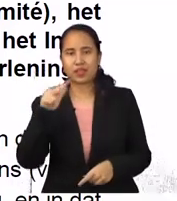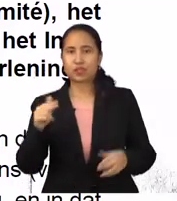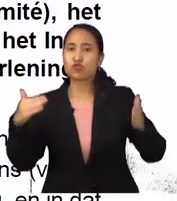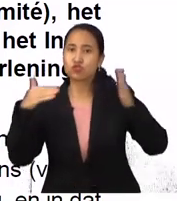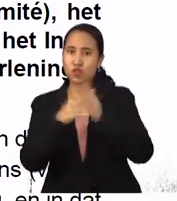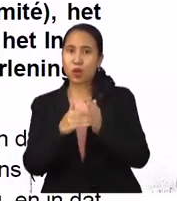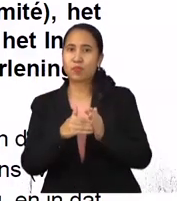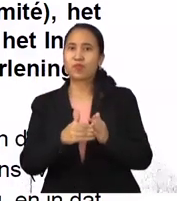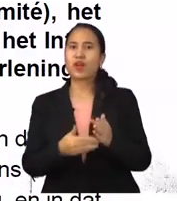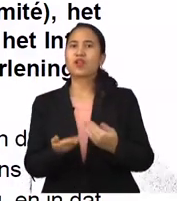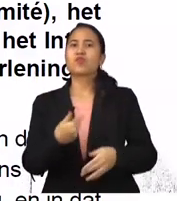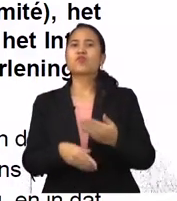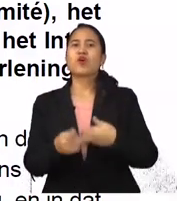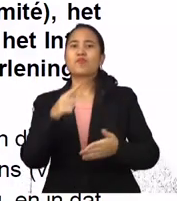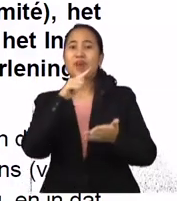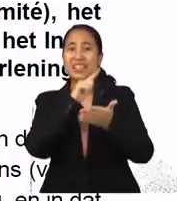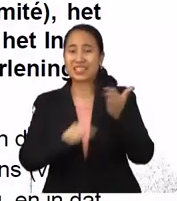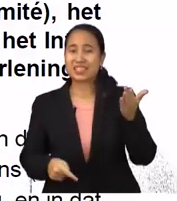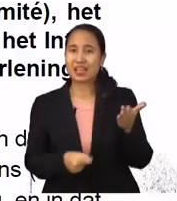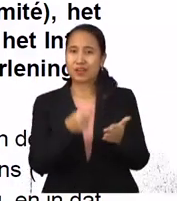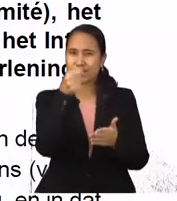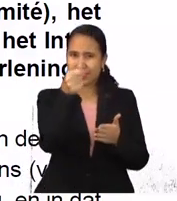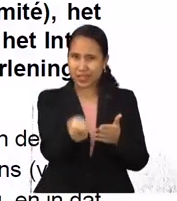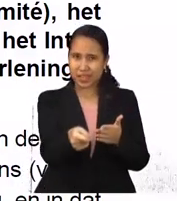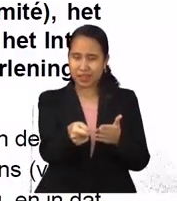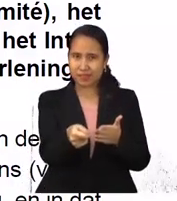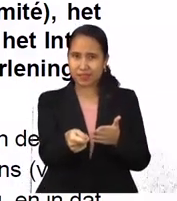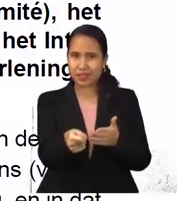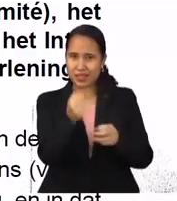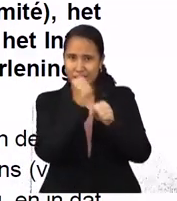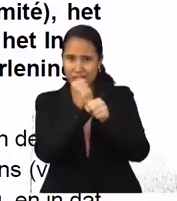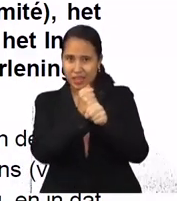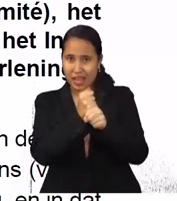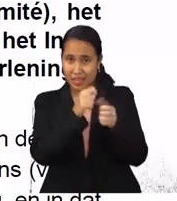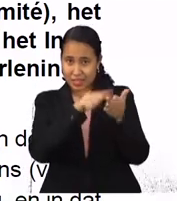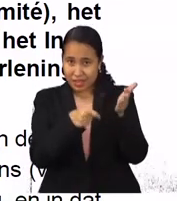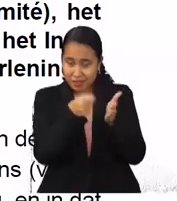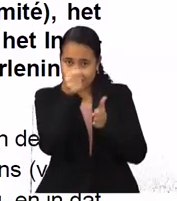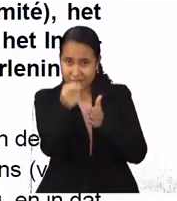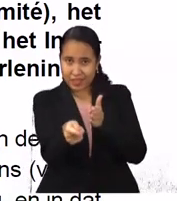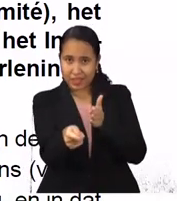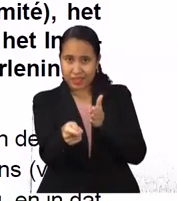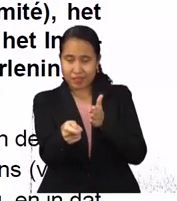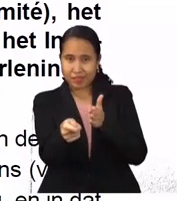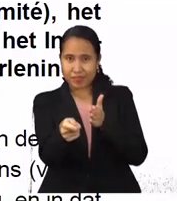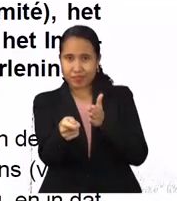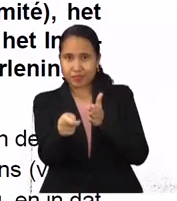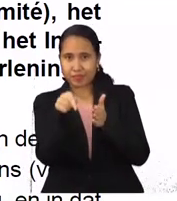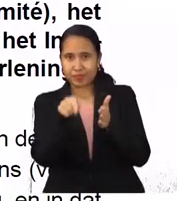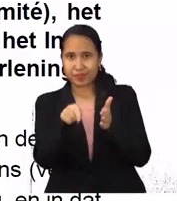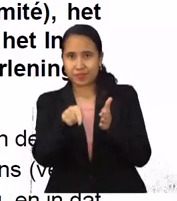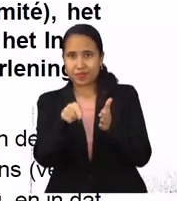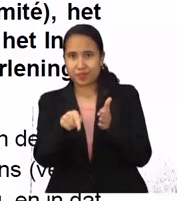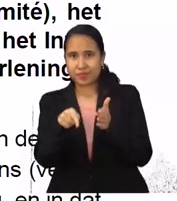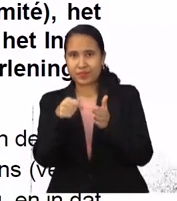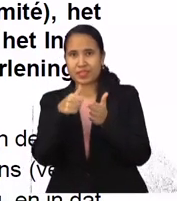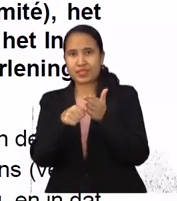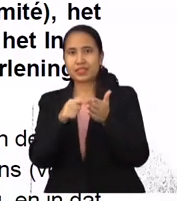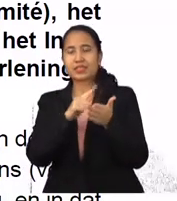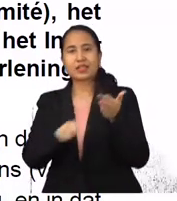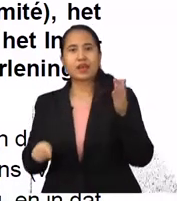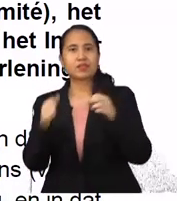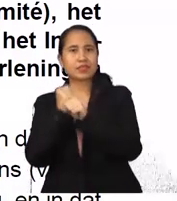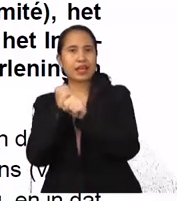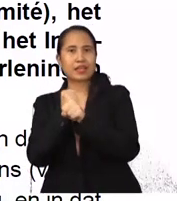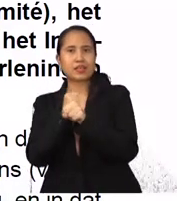elke vorm van strafvordering en de uitvoering van de opgelegde straf ten aanzien van de daarin genoemde strafbare feiten die